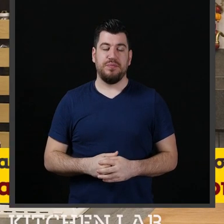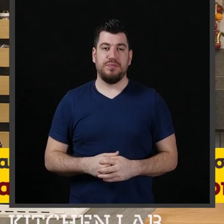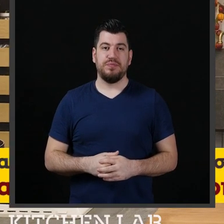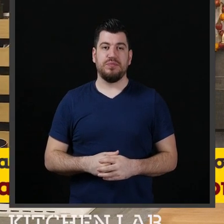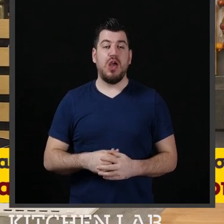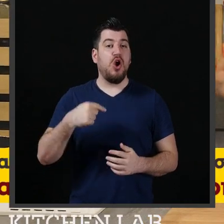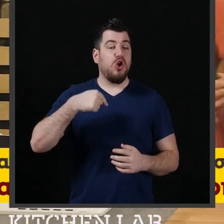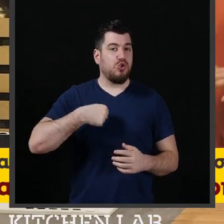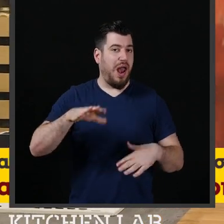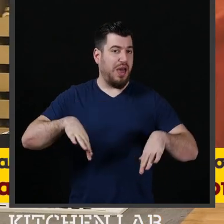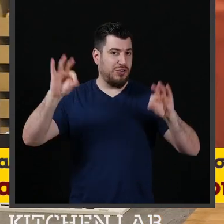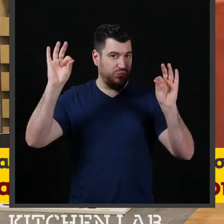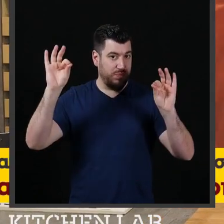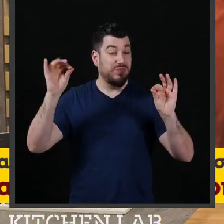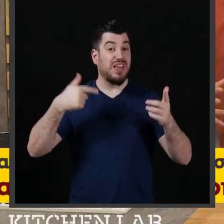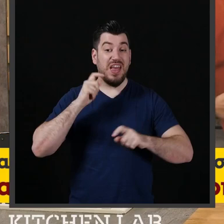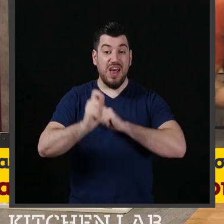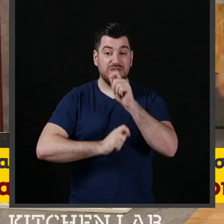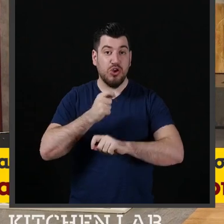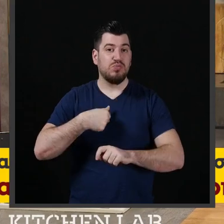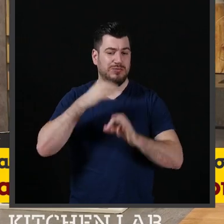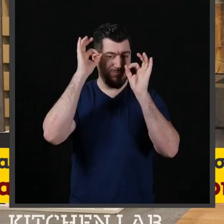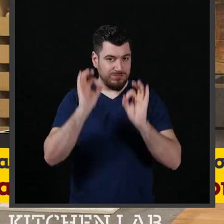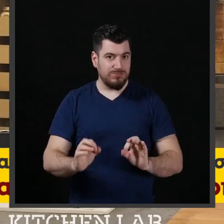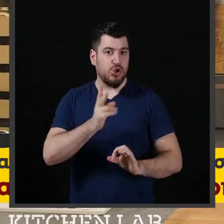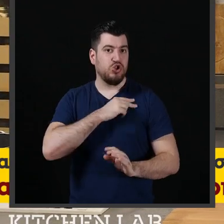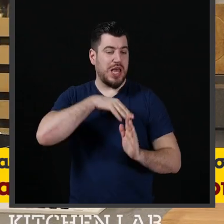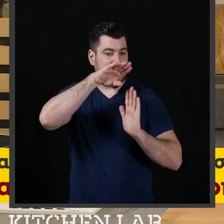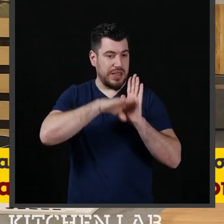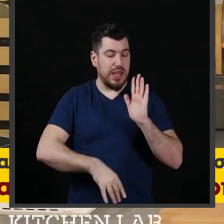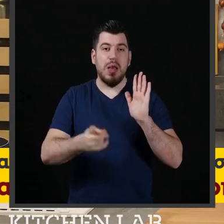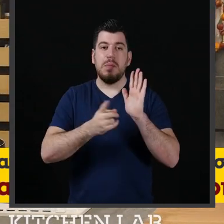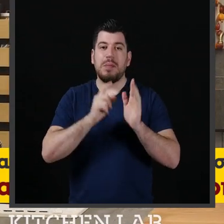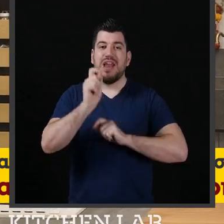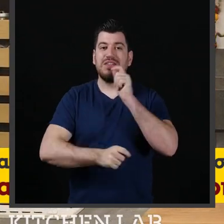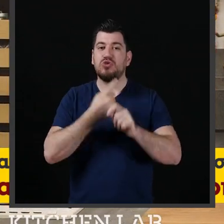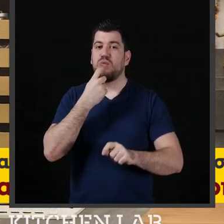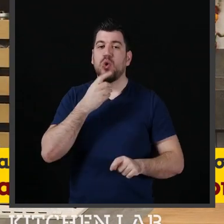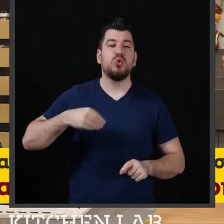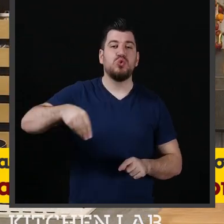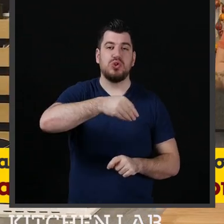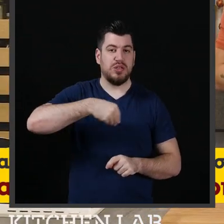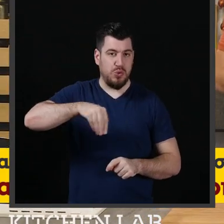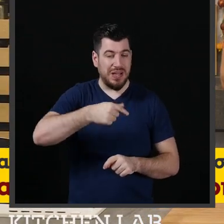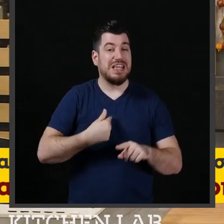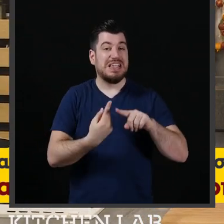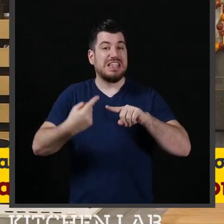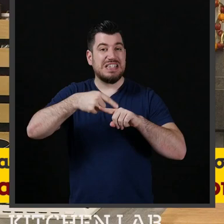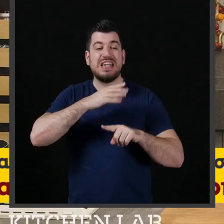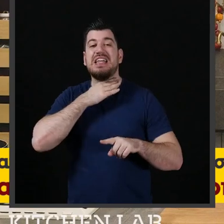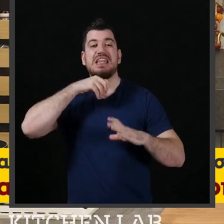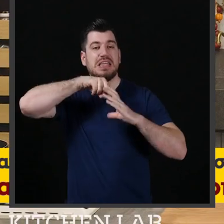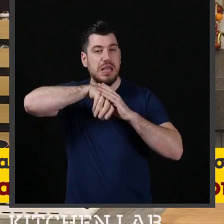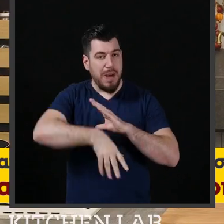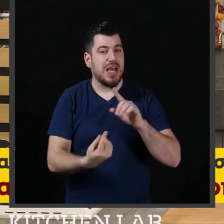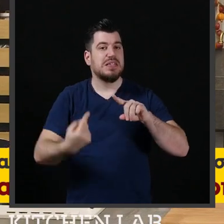Και πάμε να ξεκινήσουμε. Λοιπόν, για να φτιάξουμε σωστά τη συνταγή, πρέπει να φτιάξουμε μία σάλτσα ντομάτας, να φτιάξουμε μία σάλτσα κιμά και μία μπεσαμέλ. Ξέρω ότι